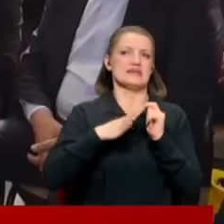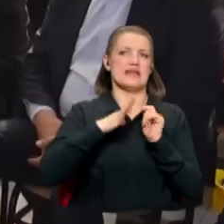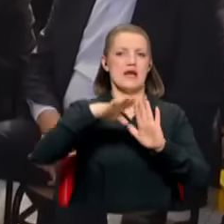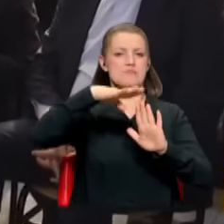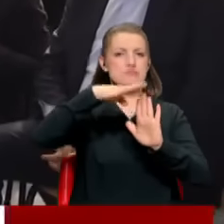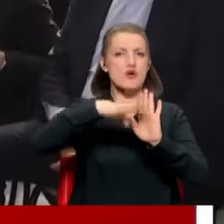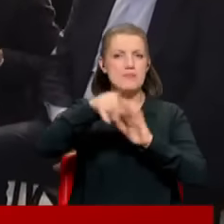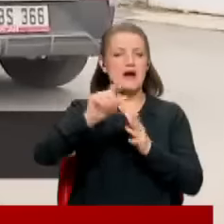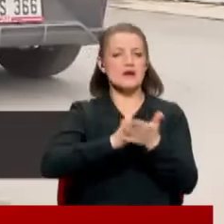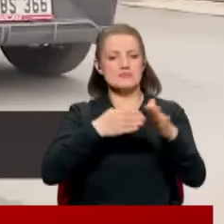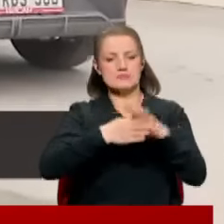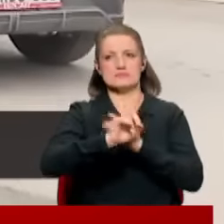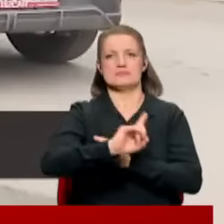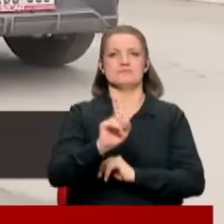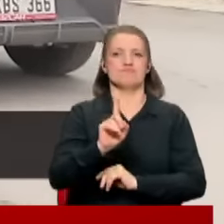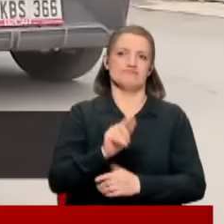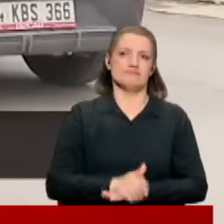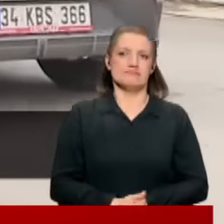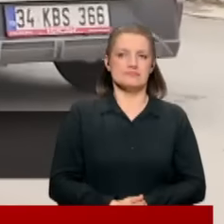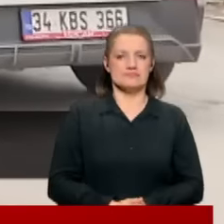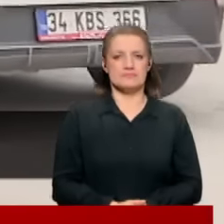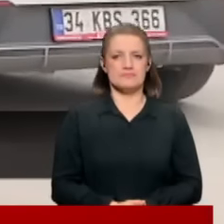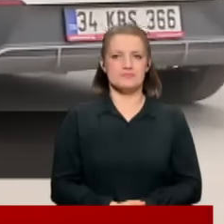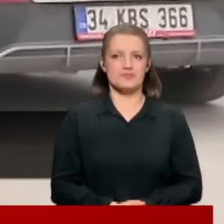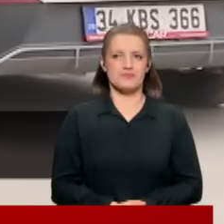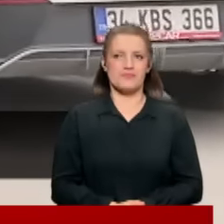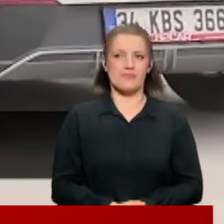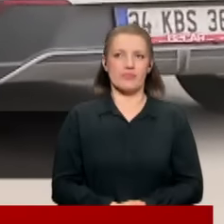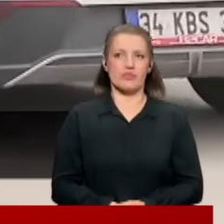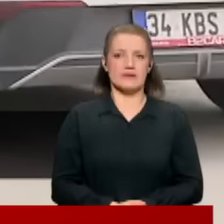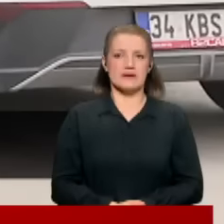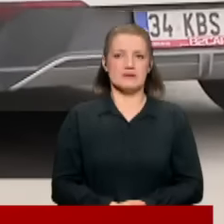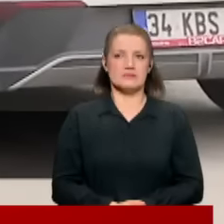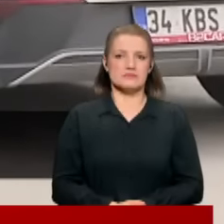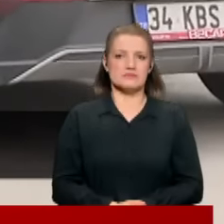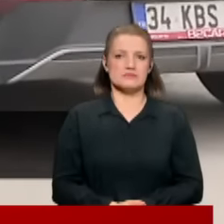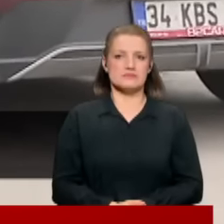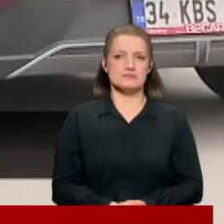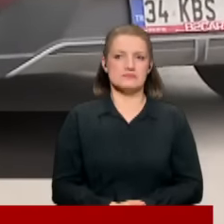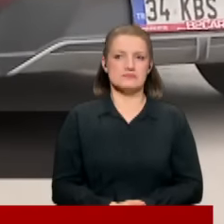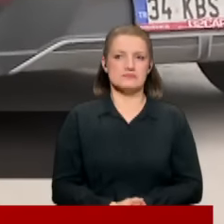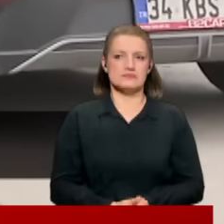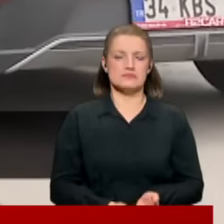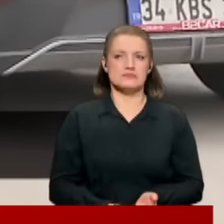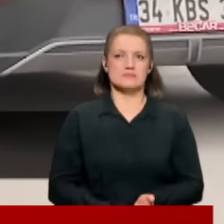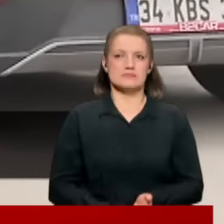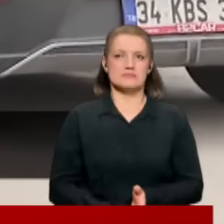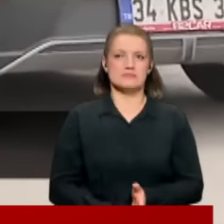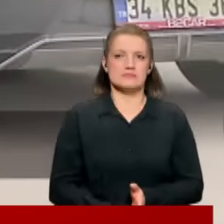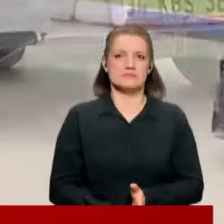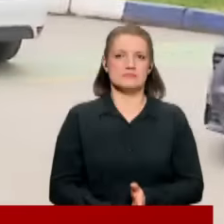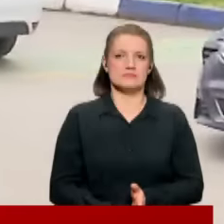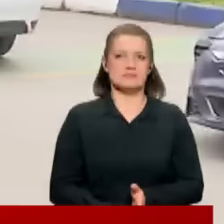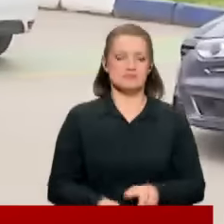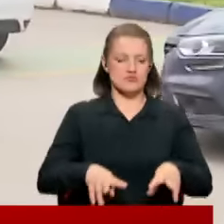Programa gazeteciler alınmadı. Kolay gelsin. Yok abi, alınmıyor. Giremeyeceğiz yani. Yok, şu an için öyle bir talimat yok